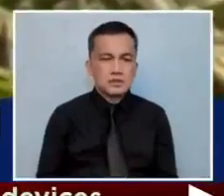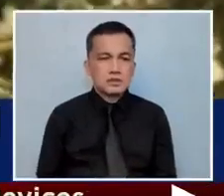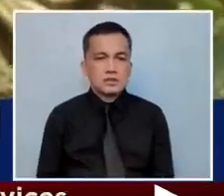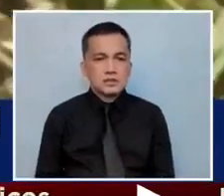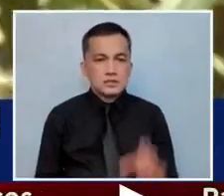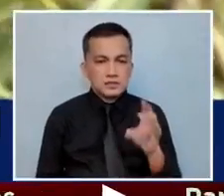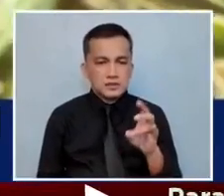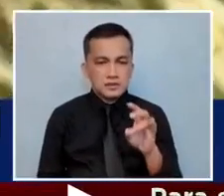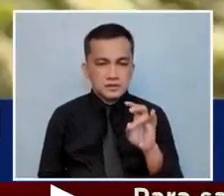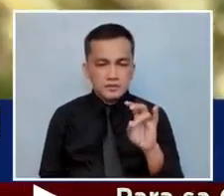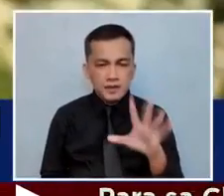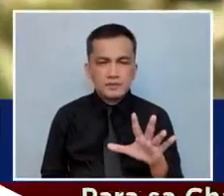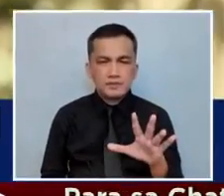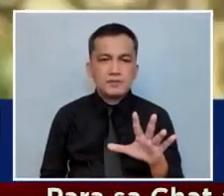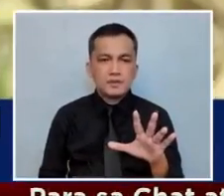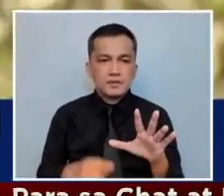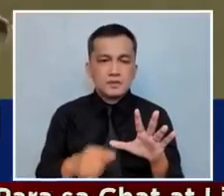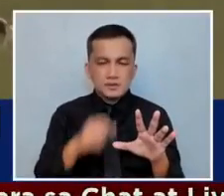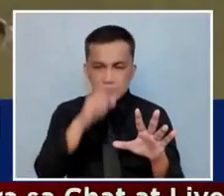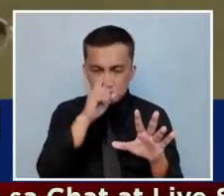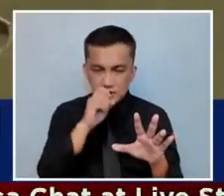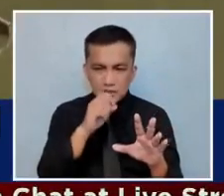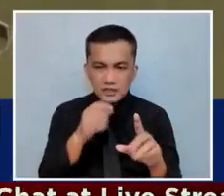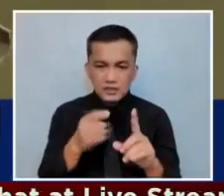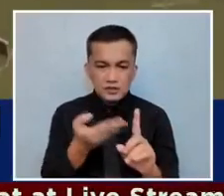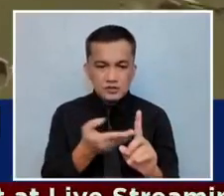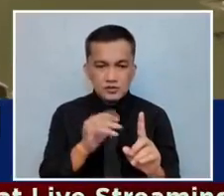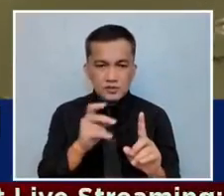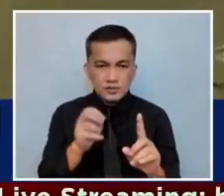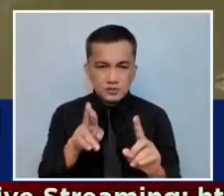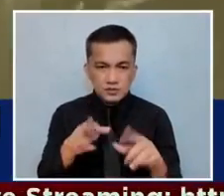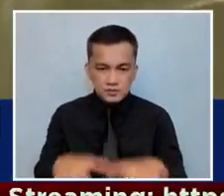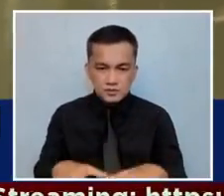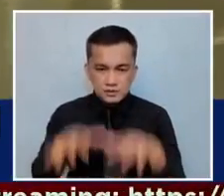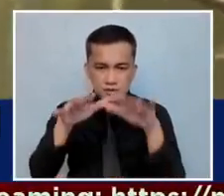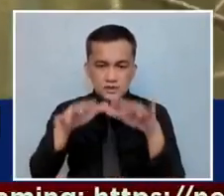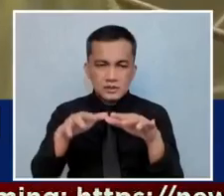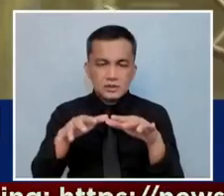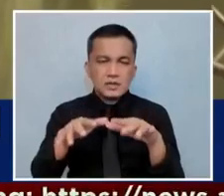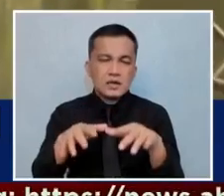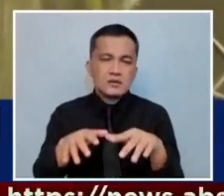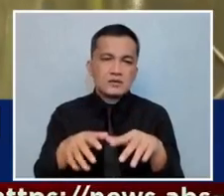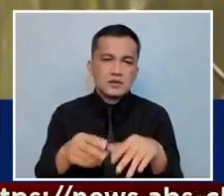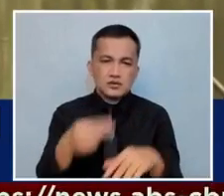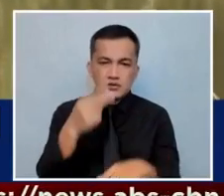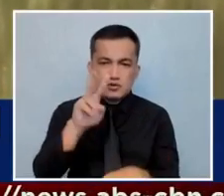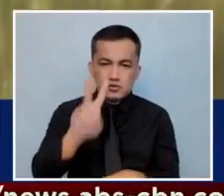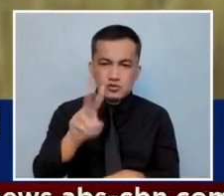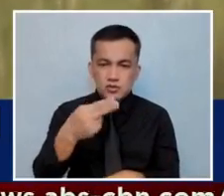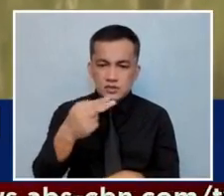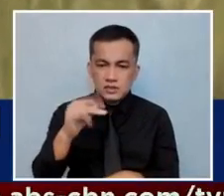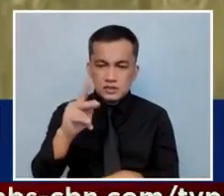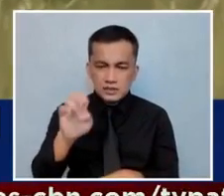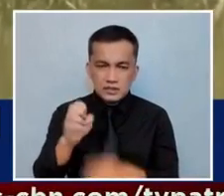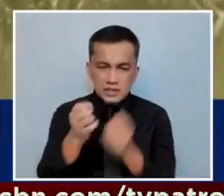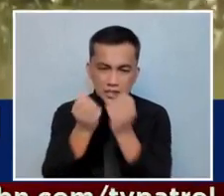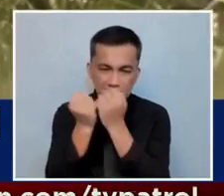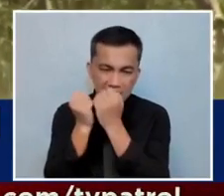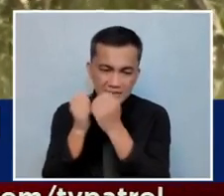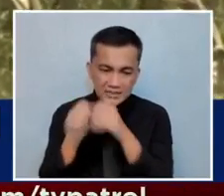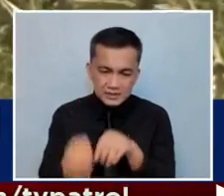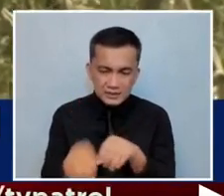anyos na si Mang Dominador Duruin nang malubog sa baha ang kanyang 2 hektaryang maisan. Di niya alam kung